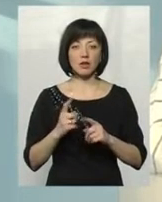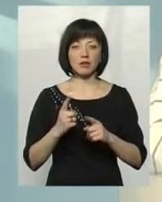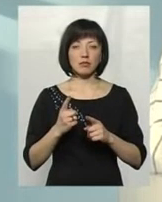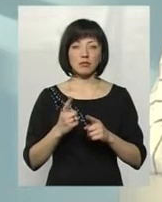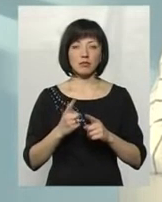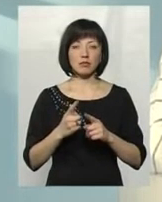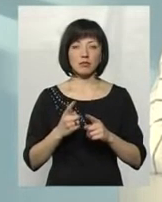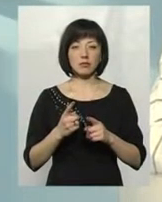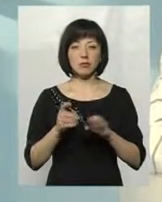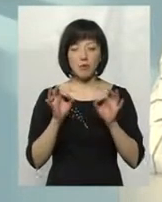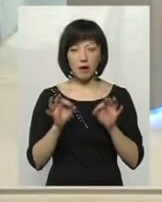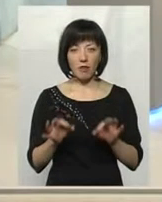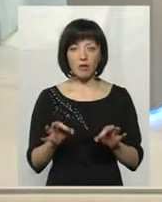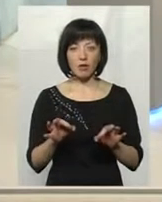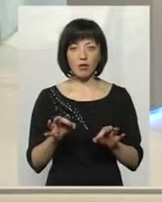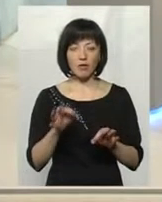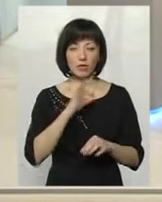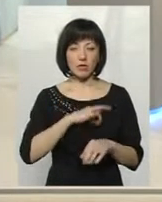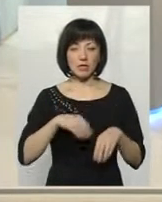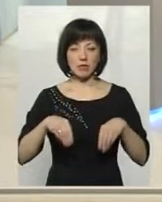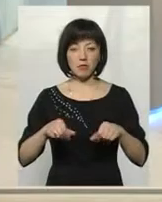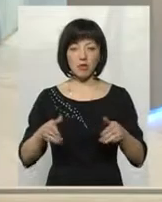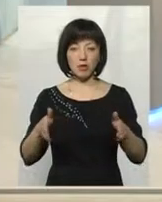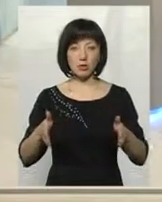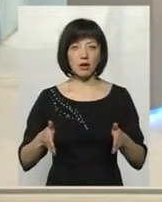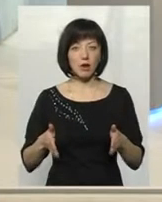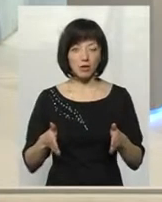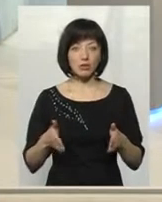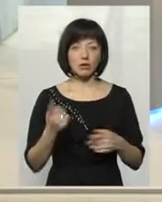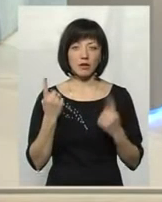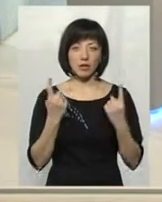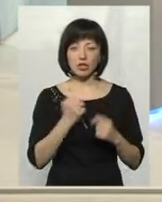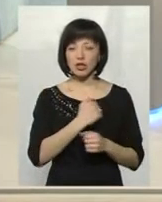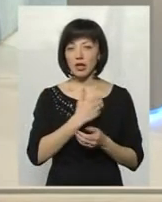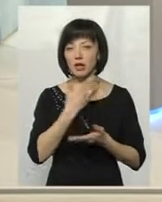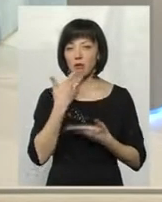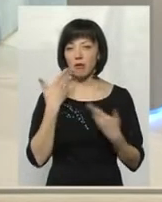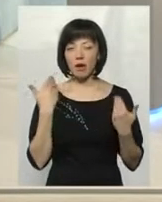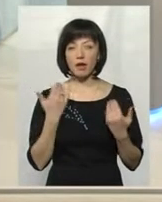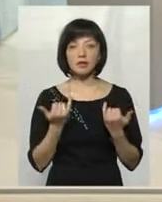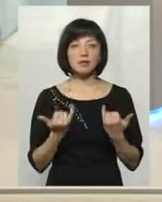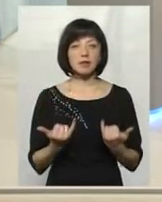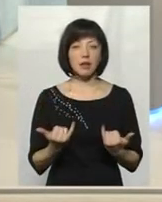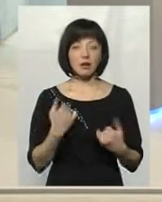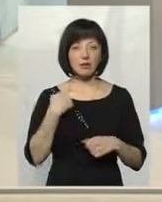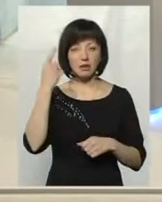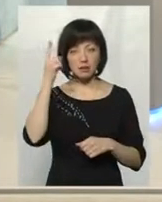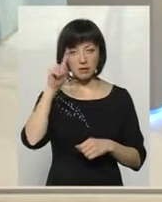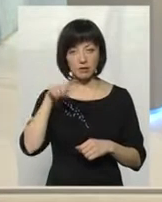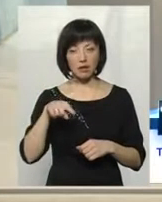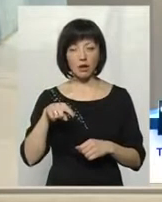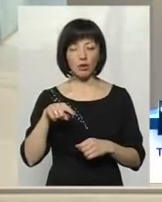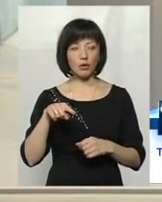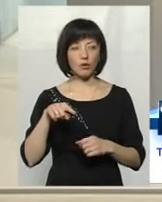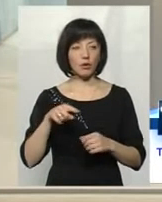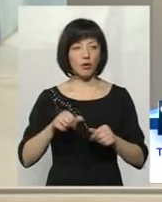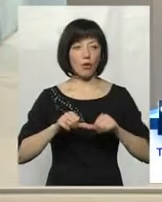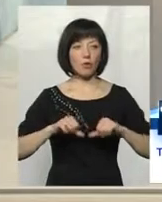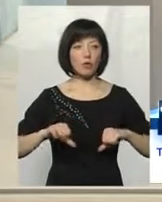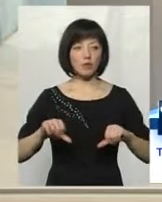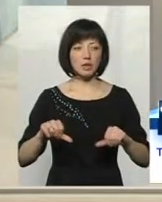освоювати земельну ділянку в установлений час, на превеликий жаль, немає. Ну, зараз я знаю,